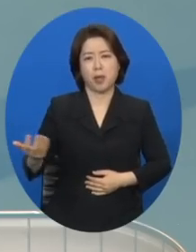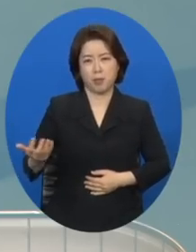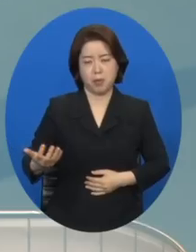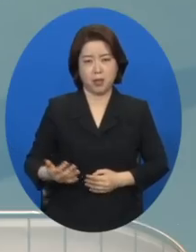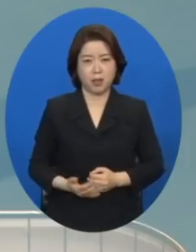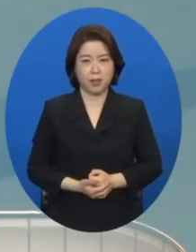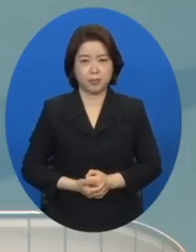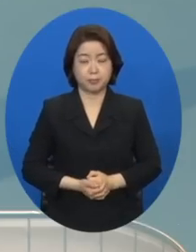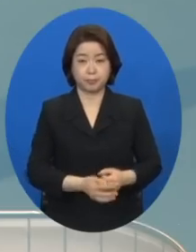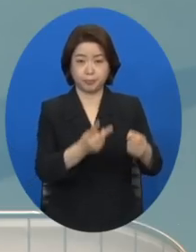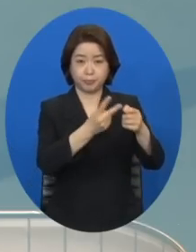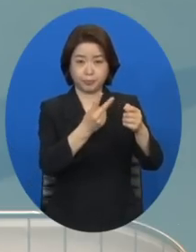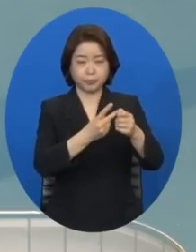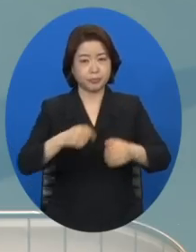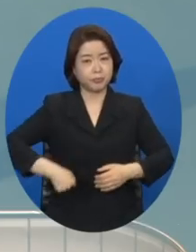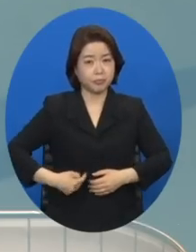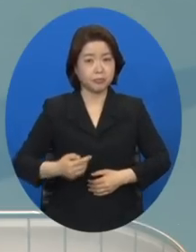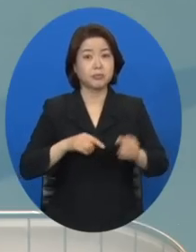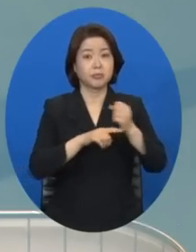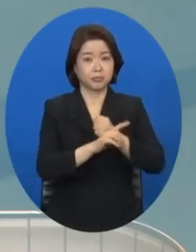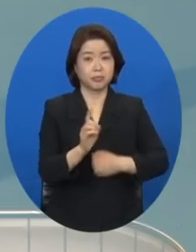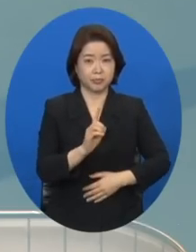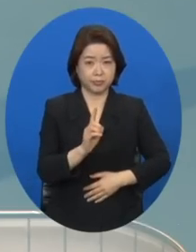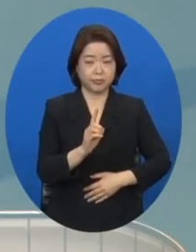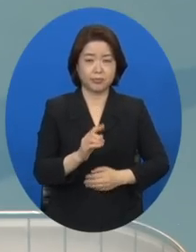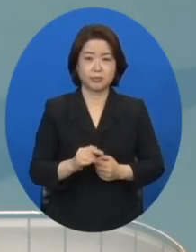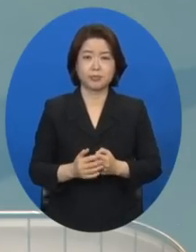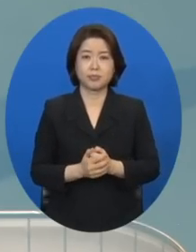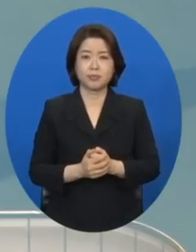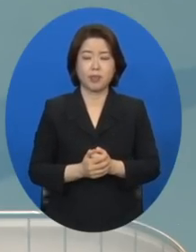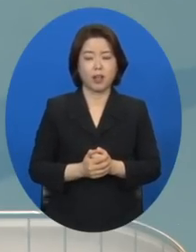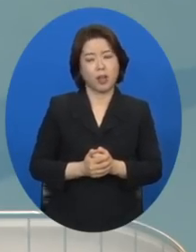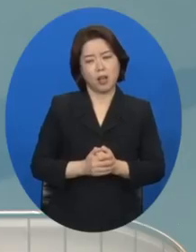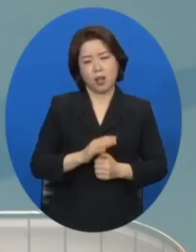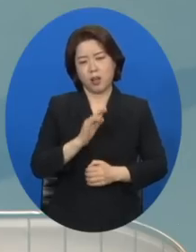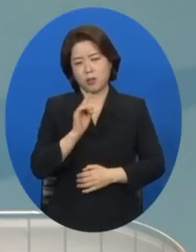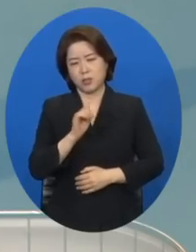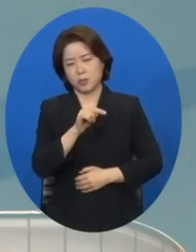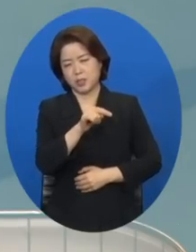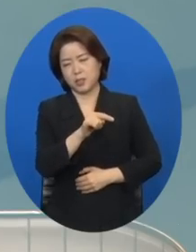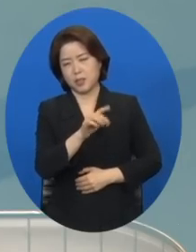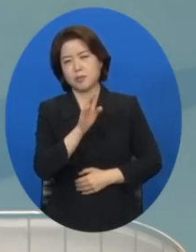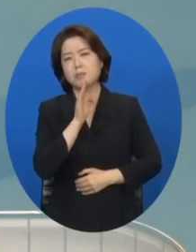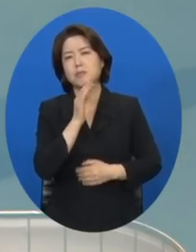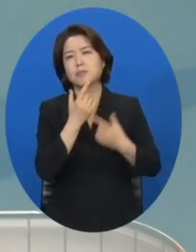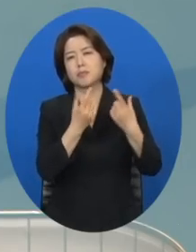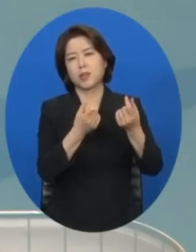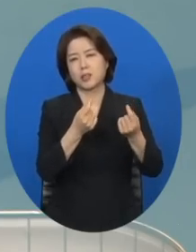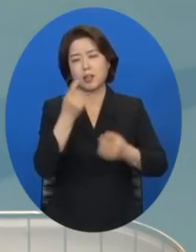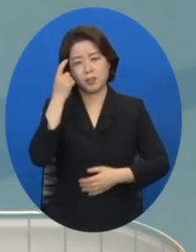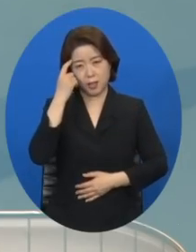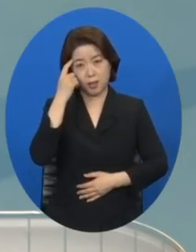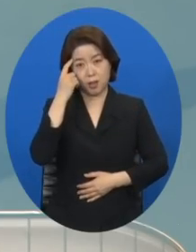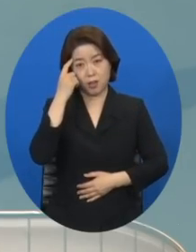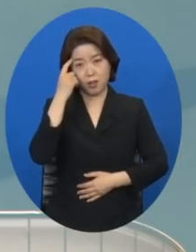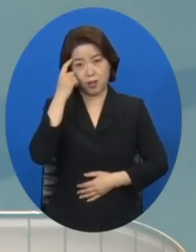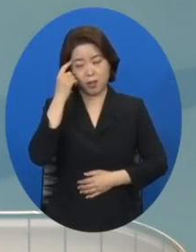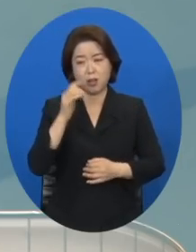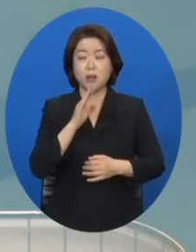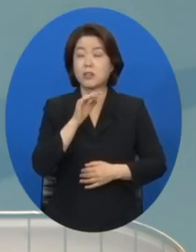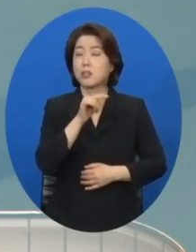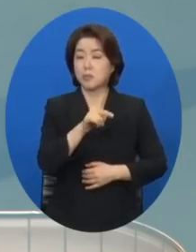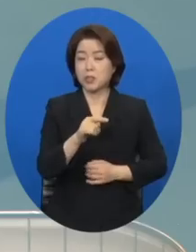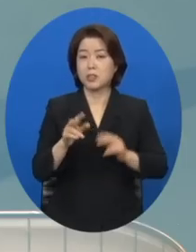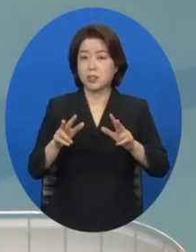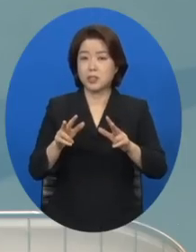두 번째 속상한 이유가 있어요 어쩌면 사실일지도 몰라 나는 생각 때문에 그렇습니다 어쩌면 이것이 진짜